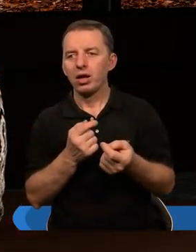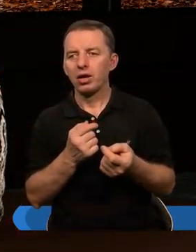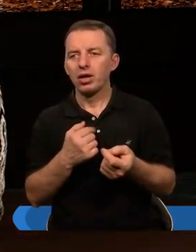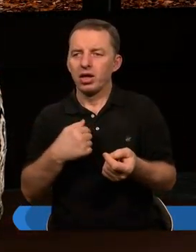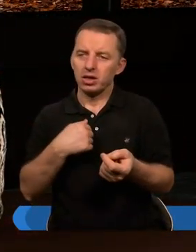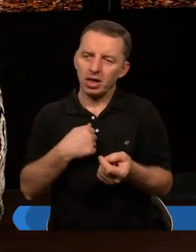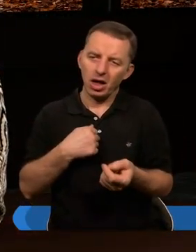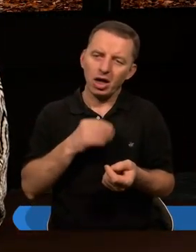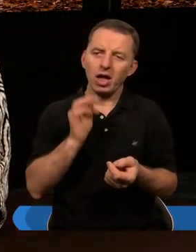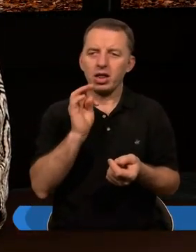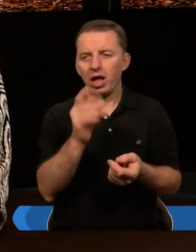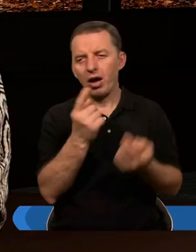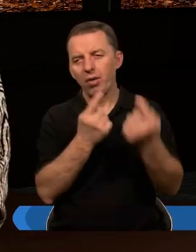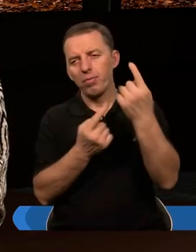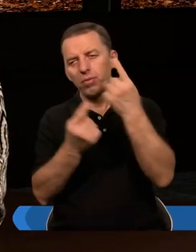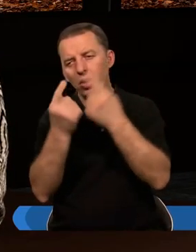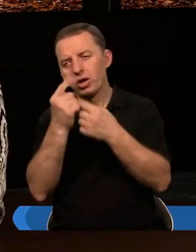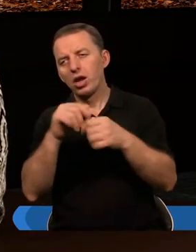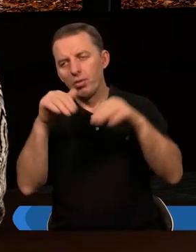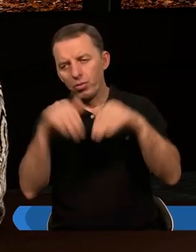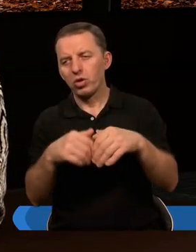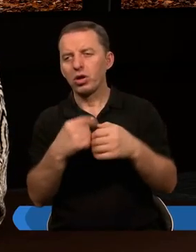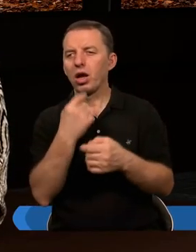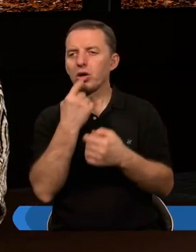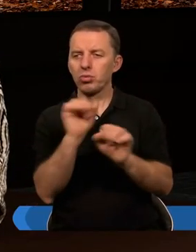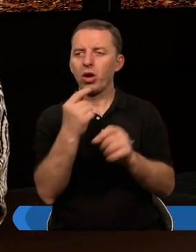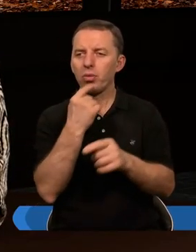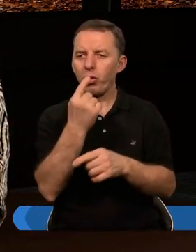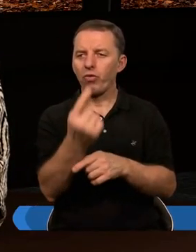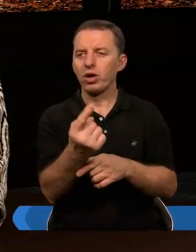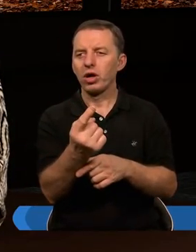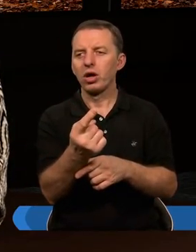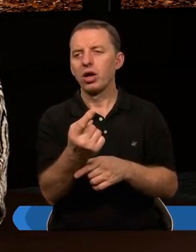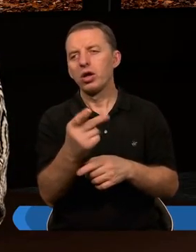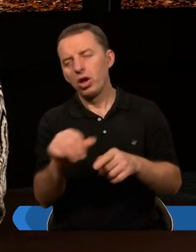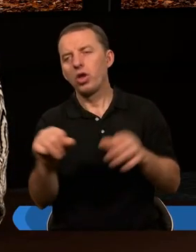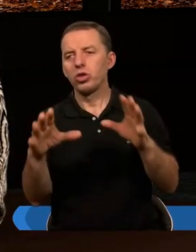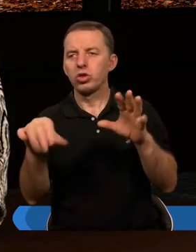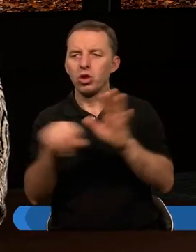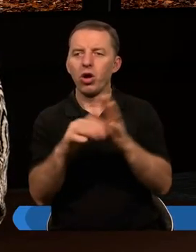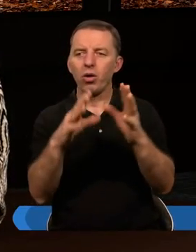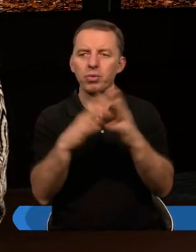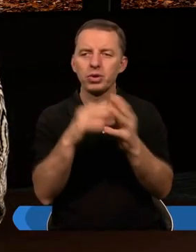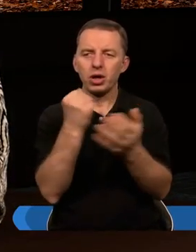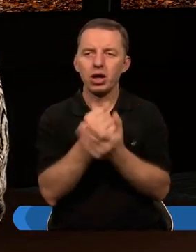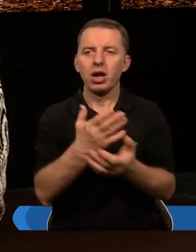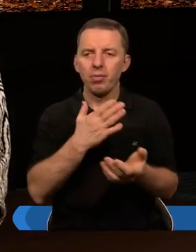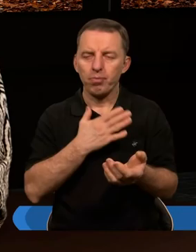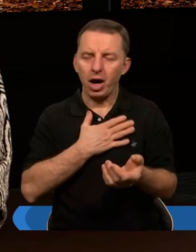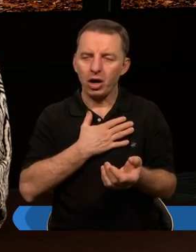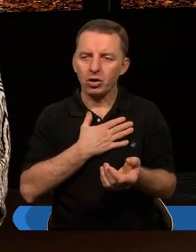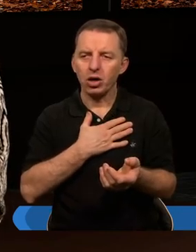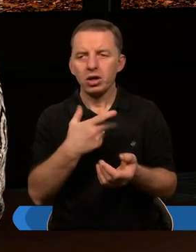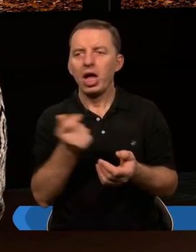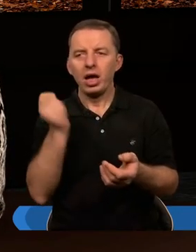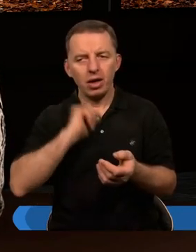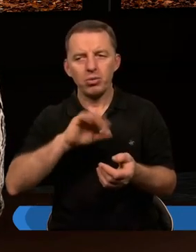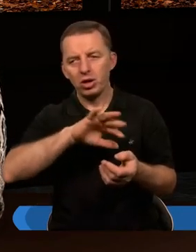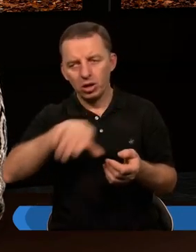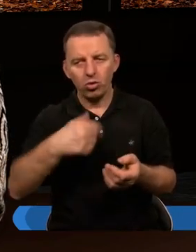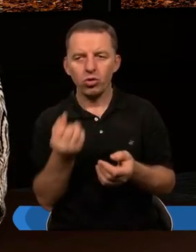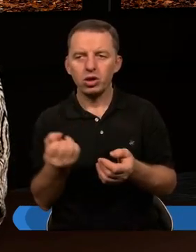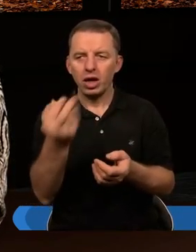Ja to tak myślę, że można to śmiało porównać też jak, no niby do przykazań Bożych, bo przykazania Boże masz nie zabijaj,